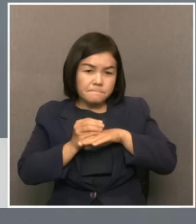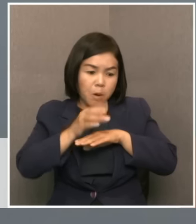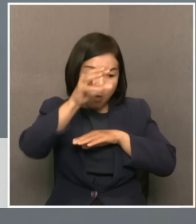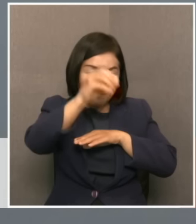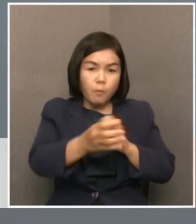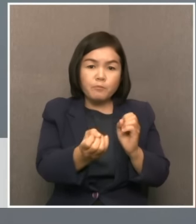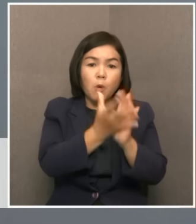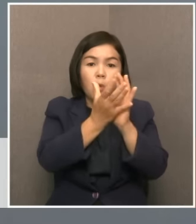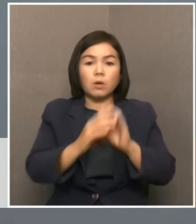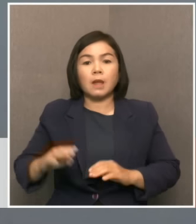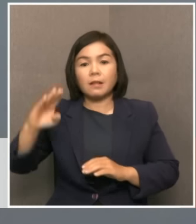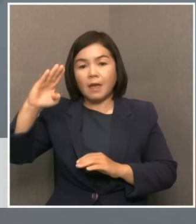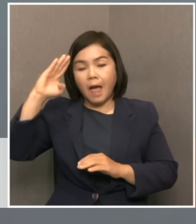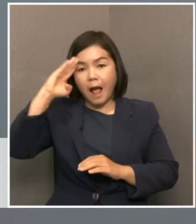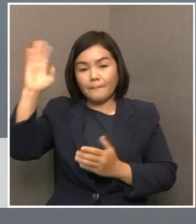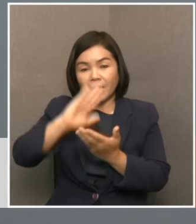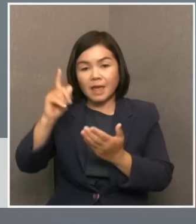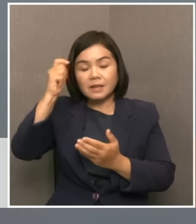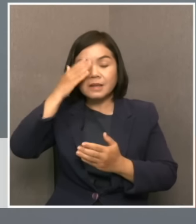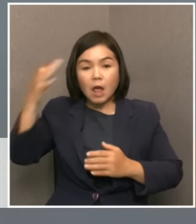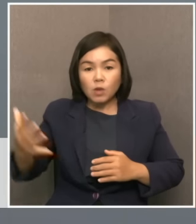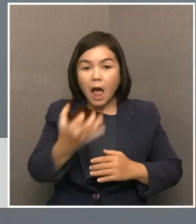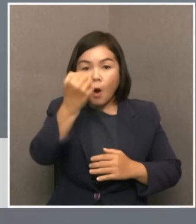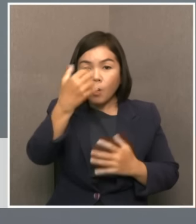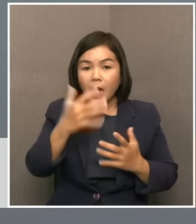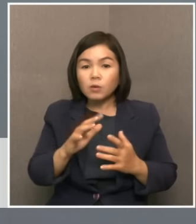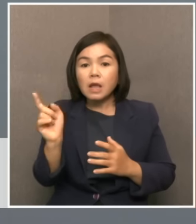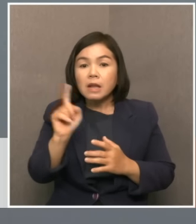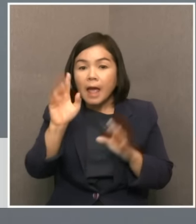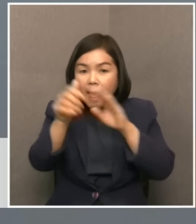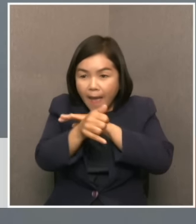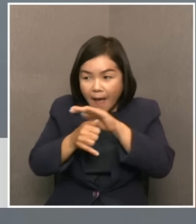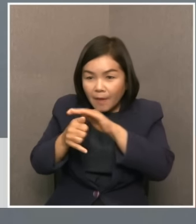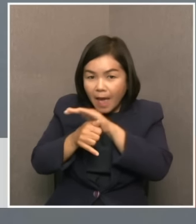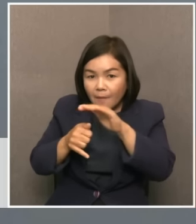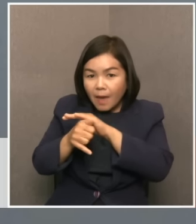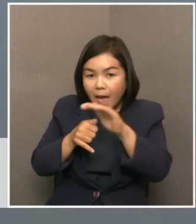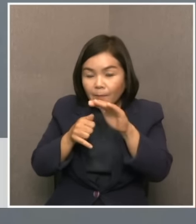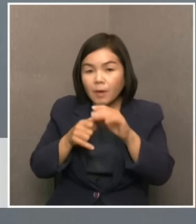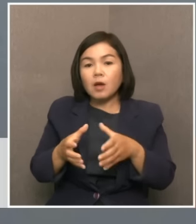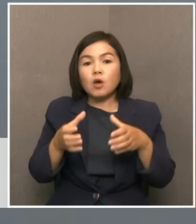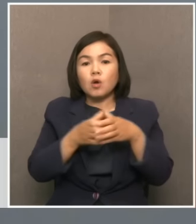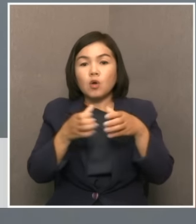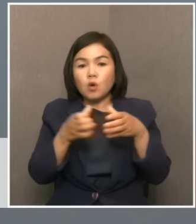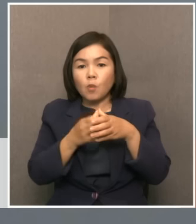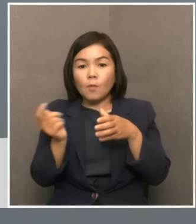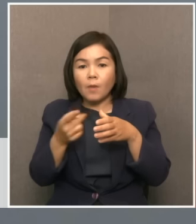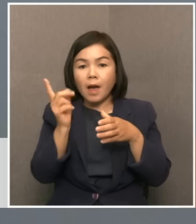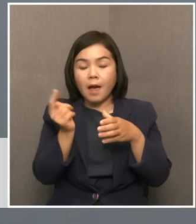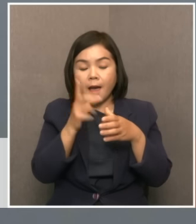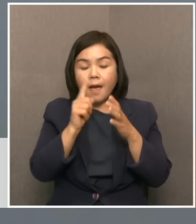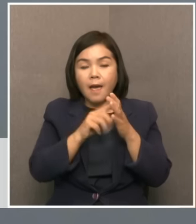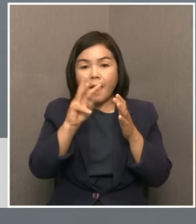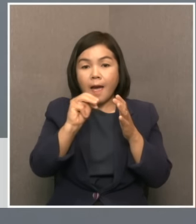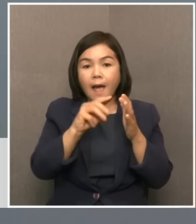ราเอลในคลิปเป็นภาพของมือปืนที่ซุ่มโจมตีฮามาสลอบยิงใส่กลุ่มทหารอิสราเอลเห็นทห